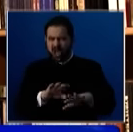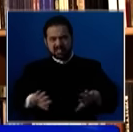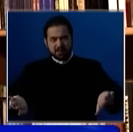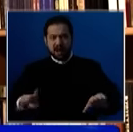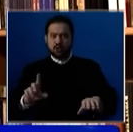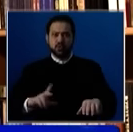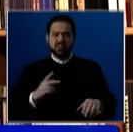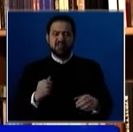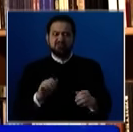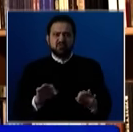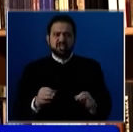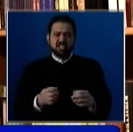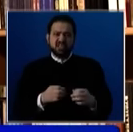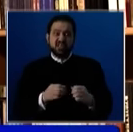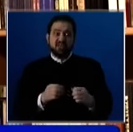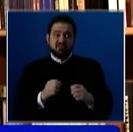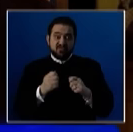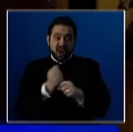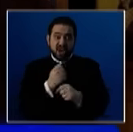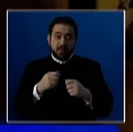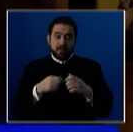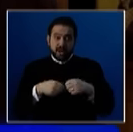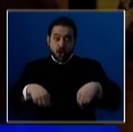sunt suficiente ca să ne înmoaie inima.